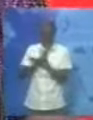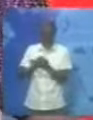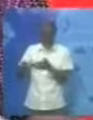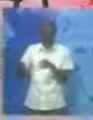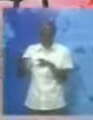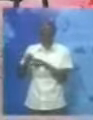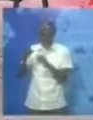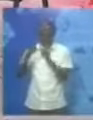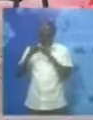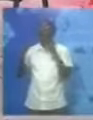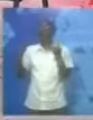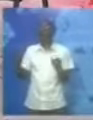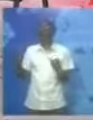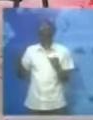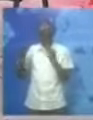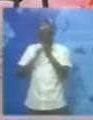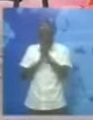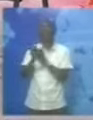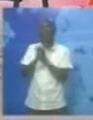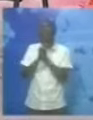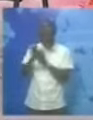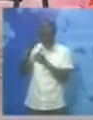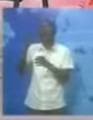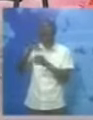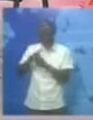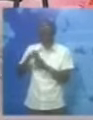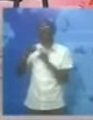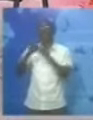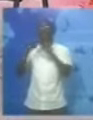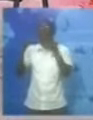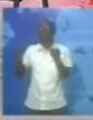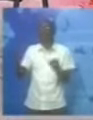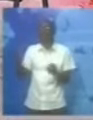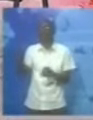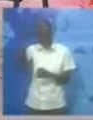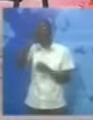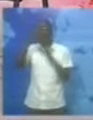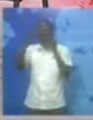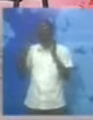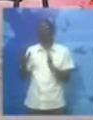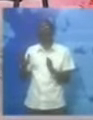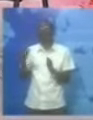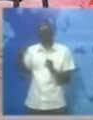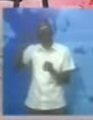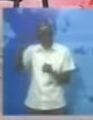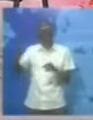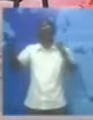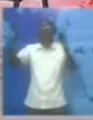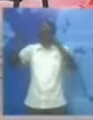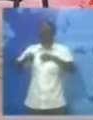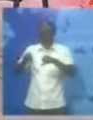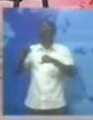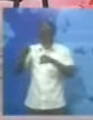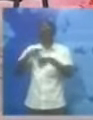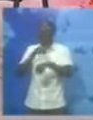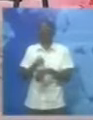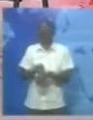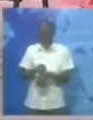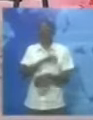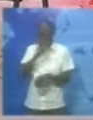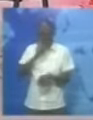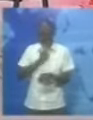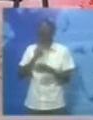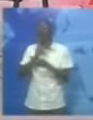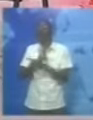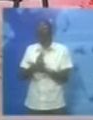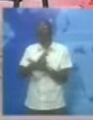journaliste. Qu'est-ce qui vous intéresse actuellement dans l'actualité africaine en dehors de la crise au Mali? Alors, je regarde beaucoup les choses maintenant,